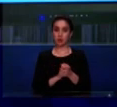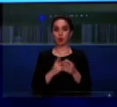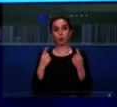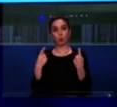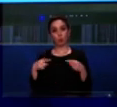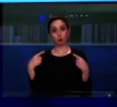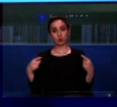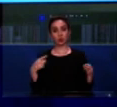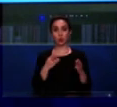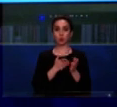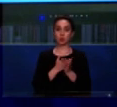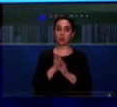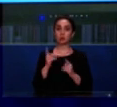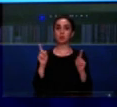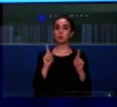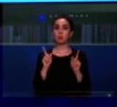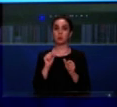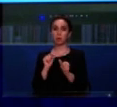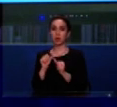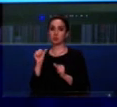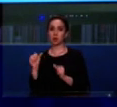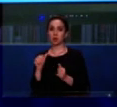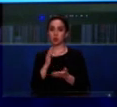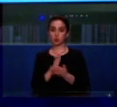Башка услублардан намасы білан ажралып турады?